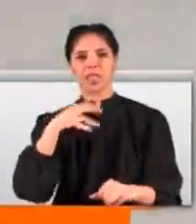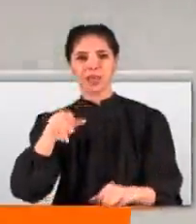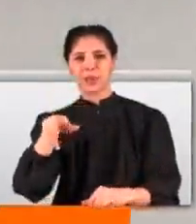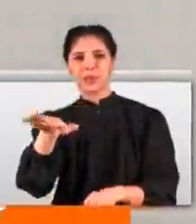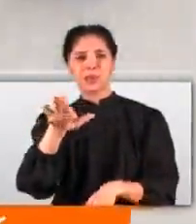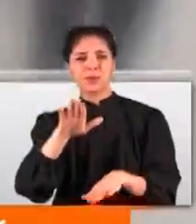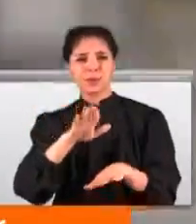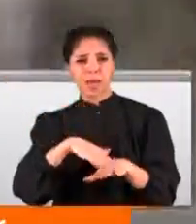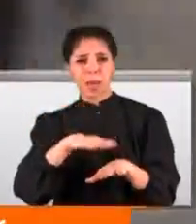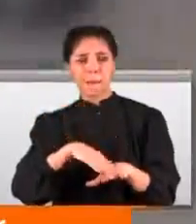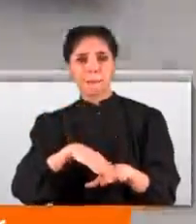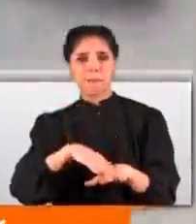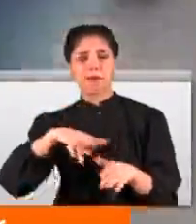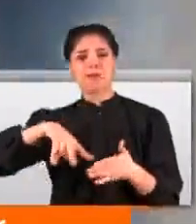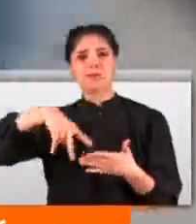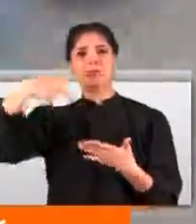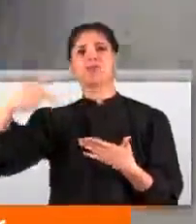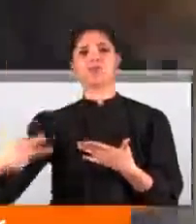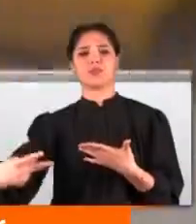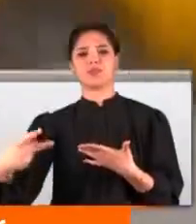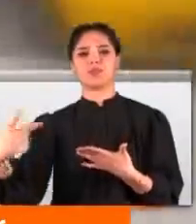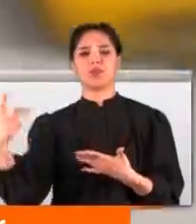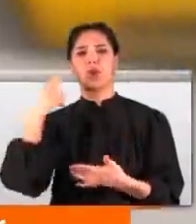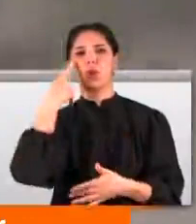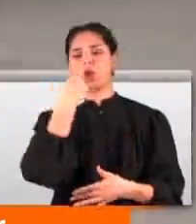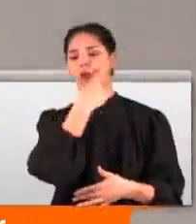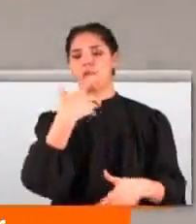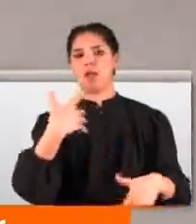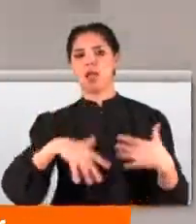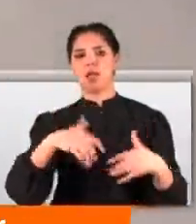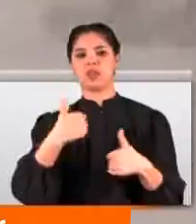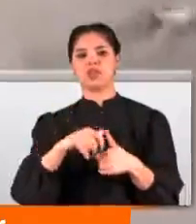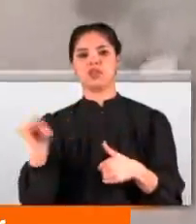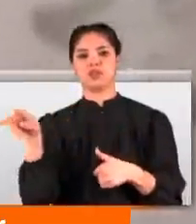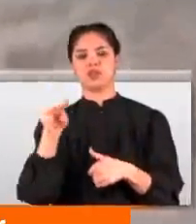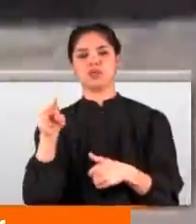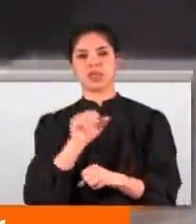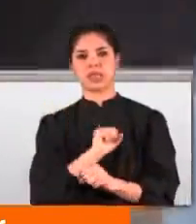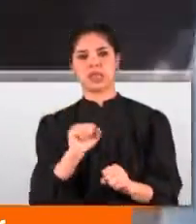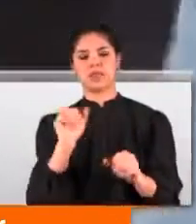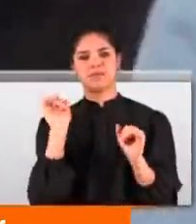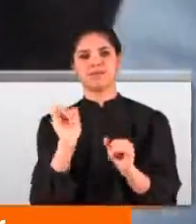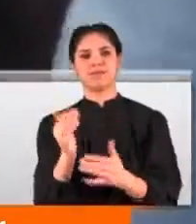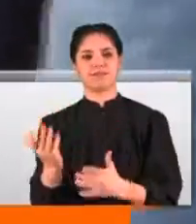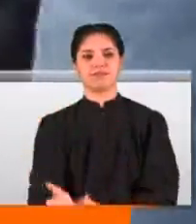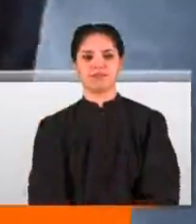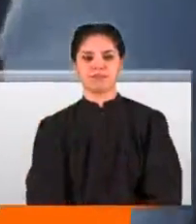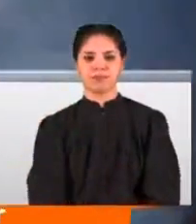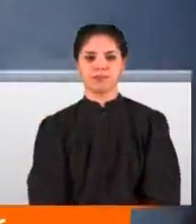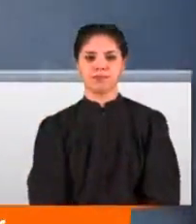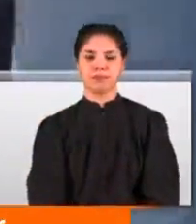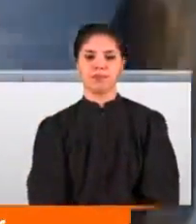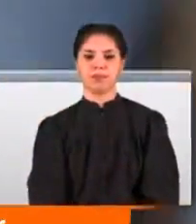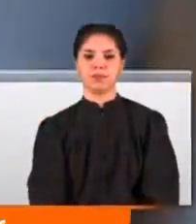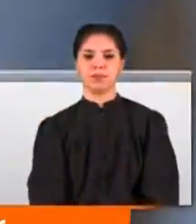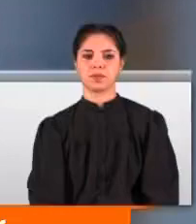yürüyüş yaparken kendini birden denizde bulan görme engelli talihsiz çift gibi. Olası bir durum değil, sürekli başımıza gelen bir